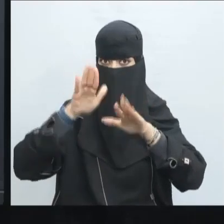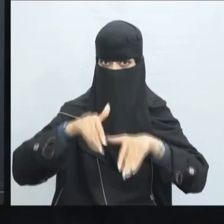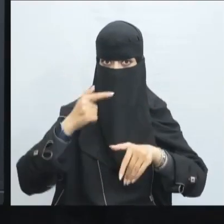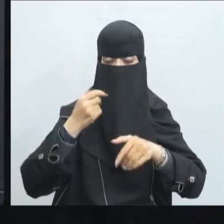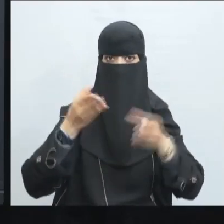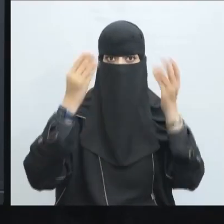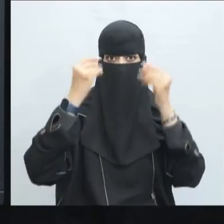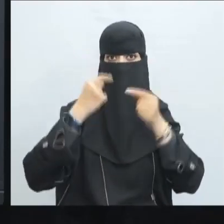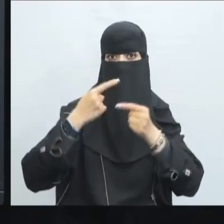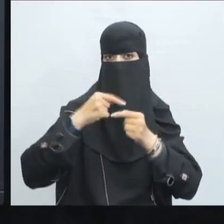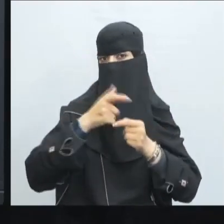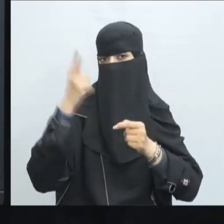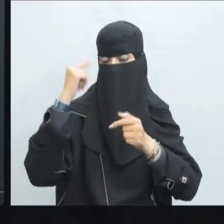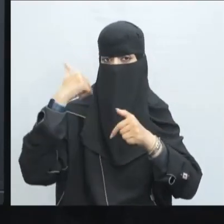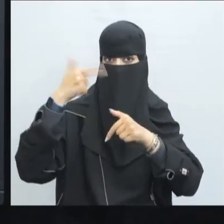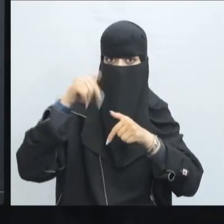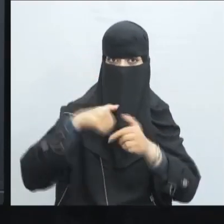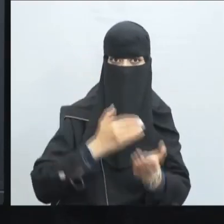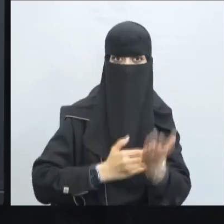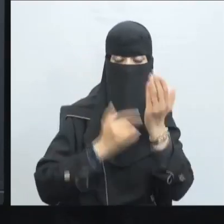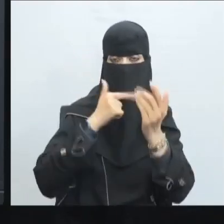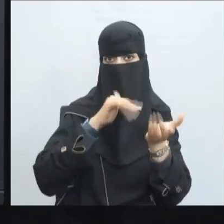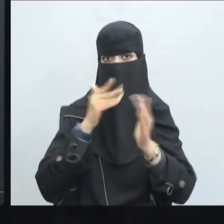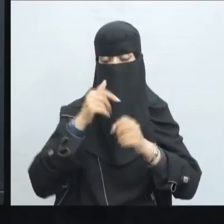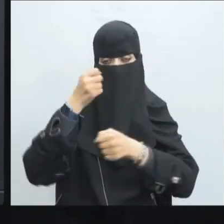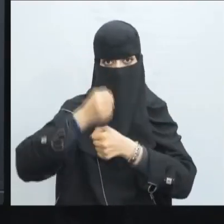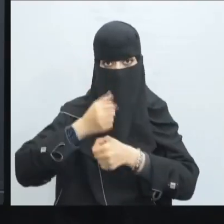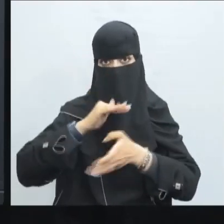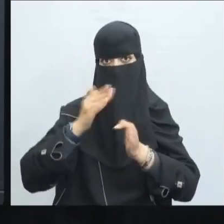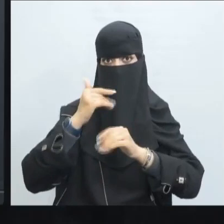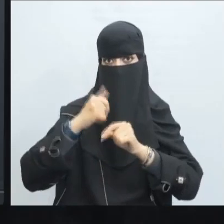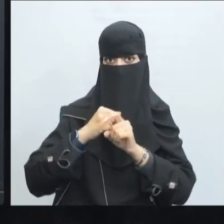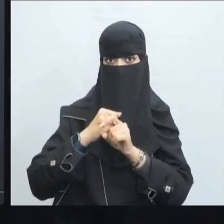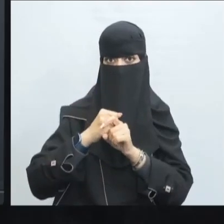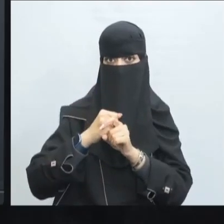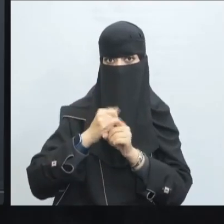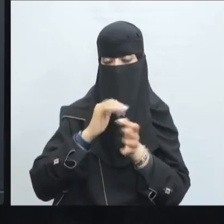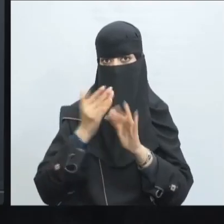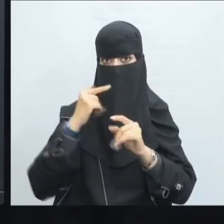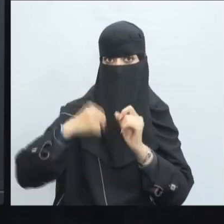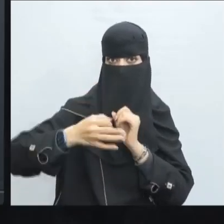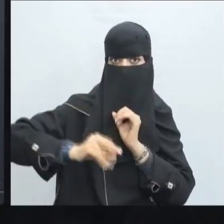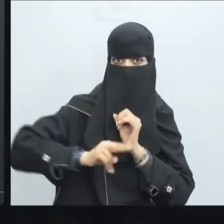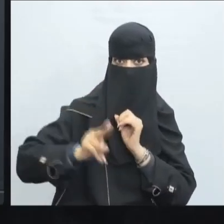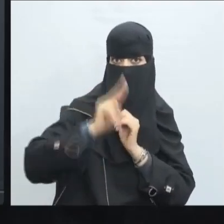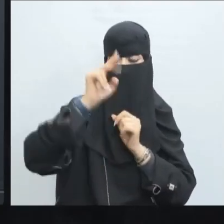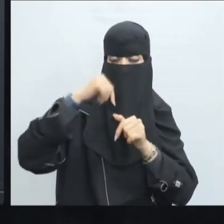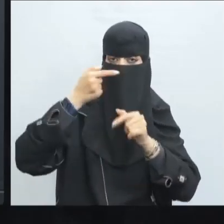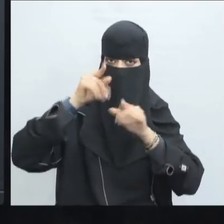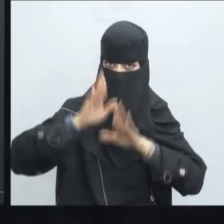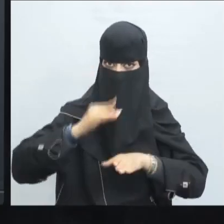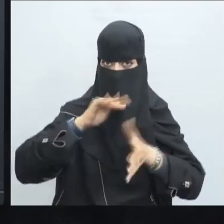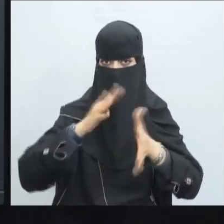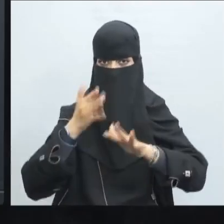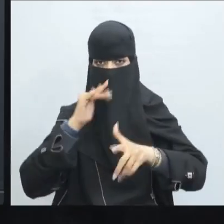وعاده الطلب قد يكون هنالك ثبات او نمو وبالتاكيد هنالك